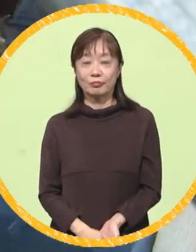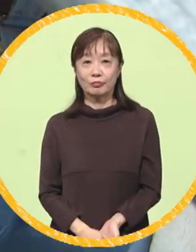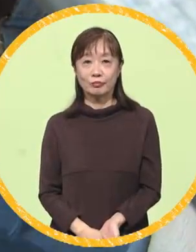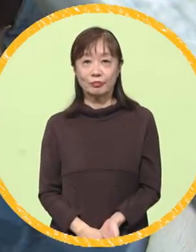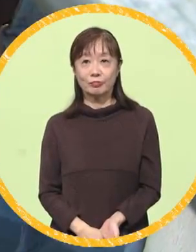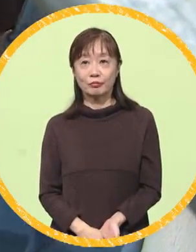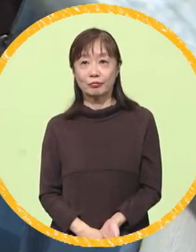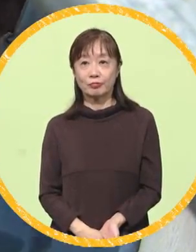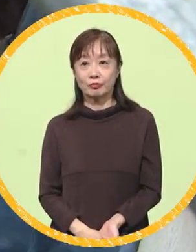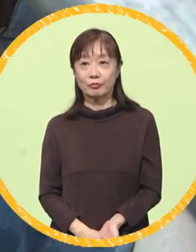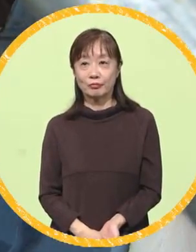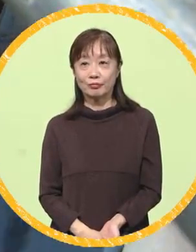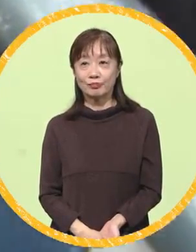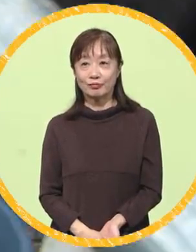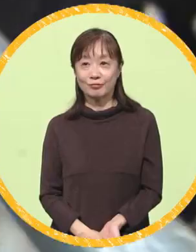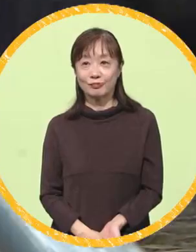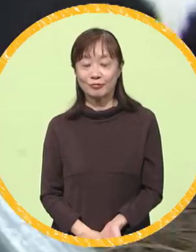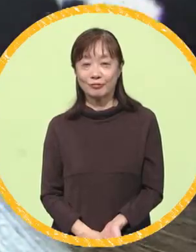かわいいですよね。